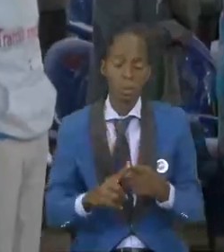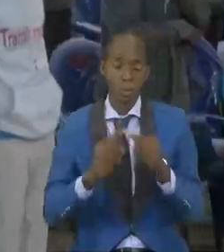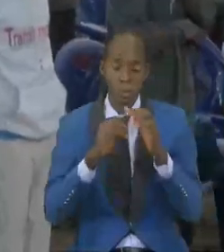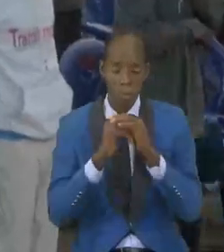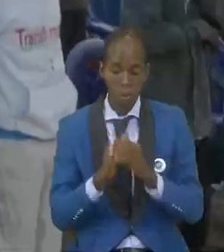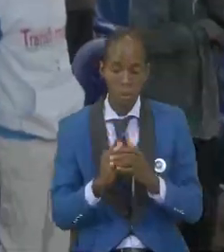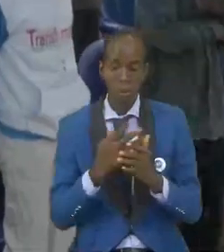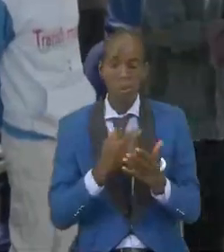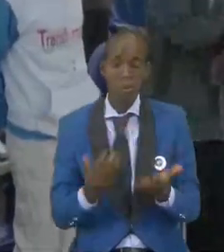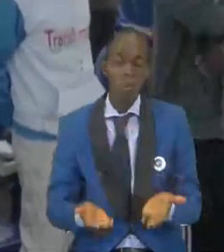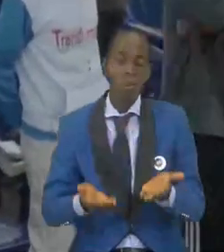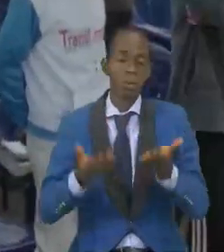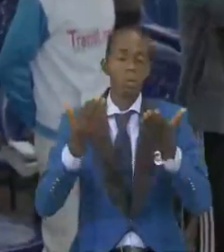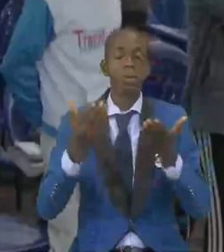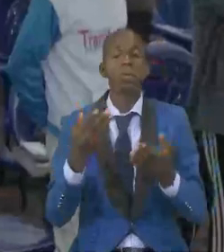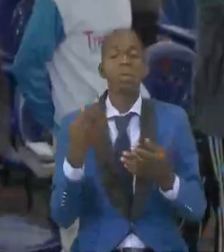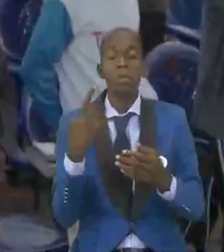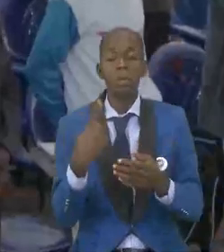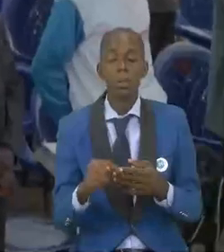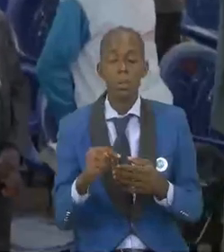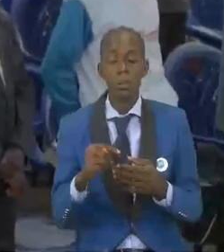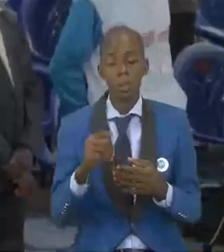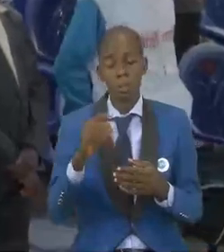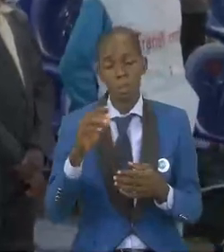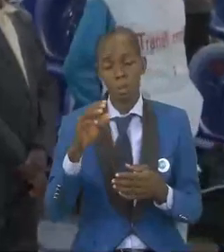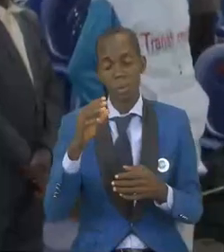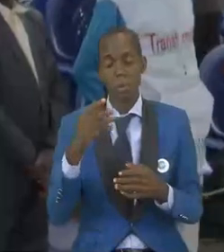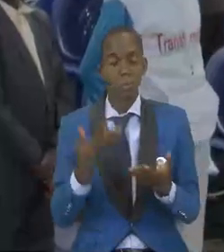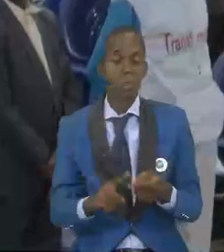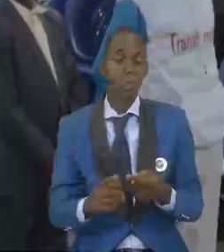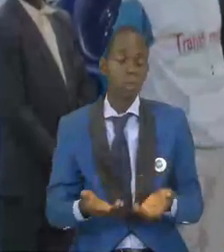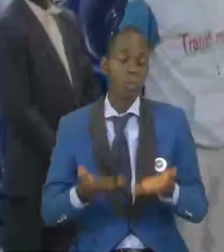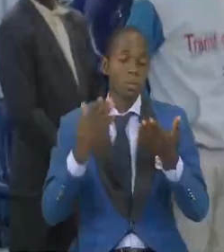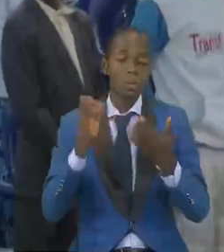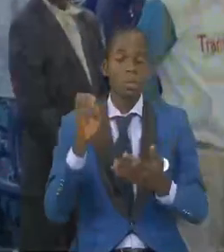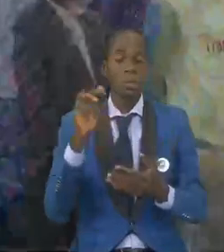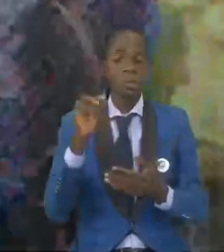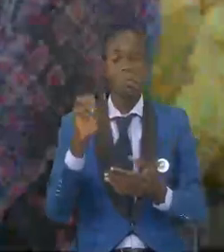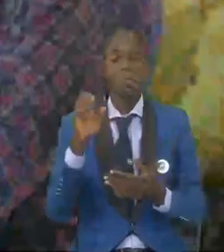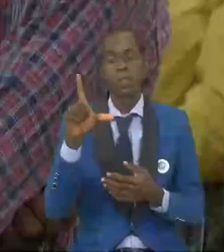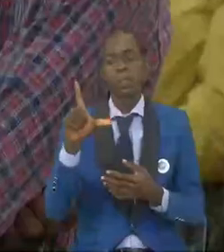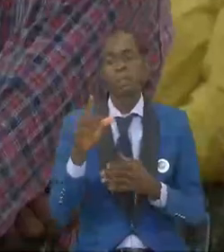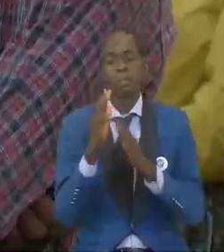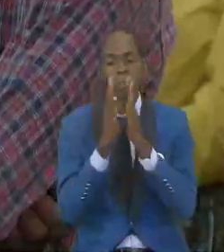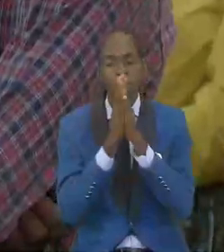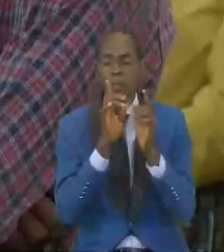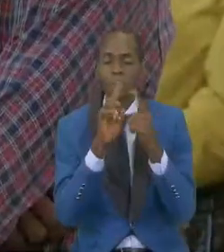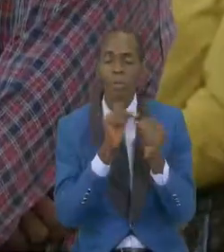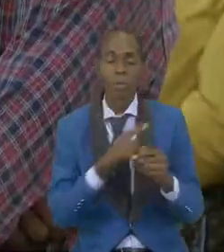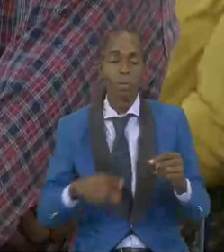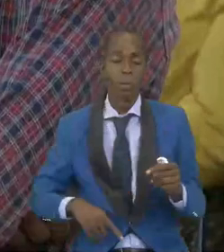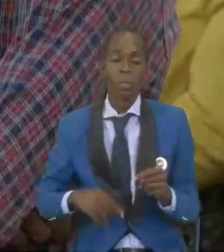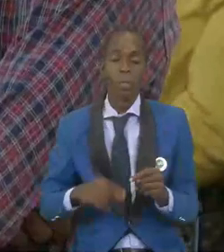prend ta décision c'est pourquoi tu es là parle au Seigneur seigneur aide-moi